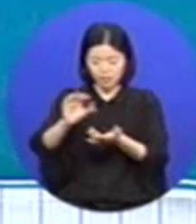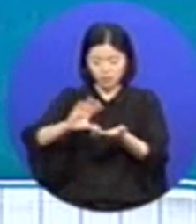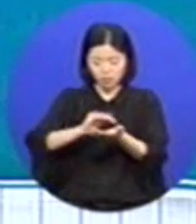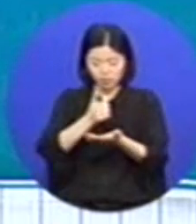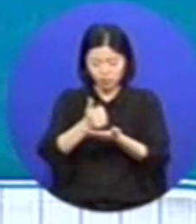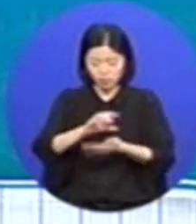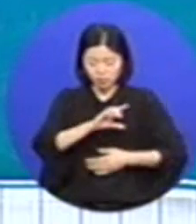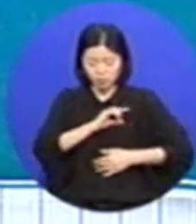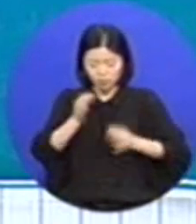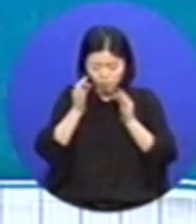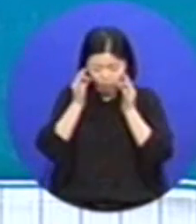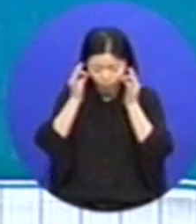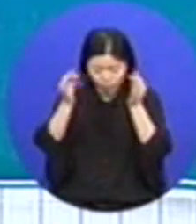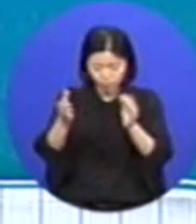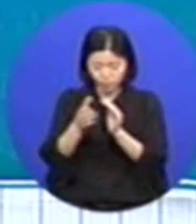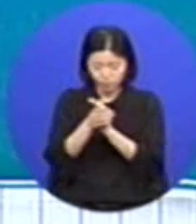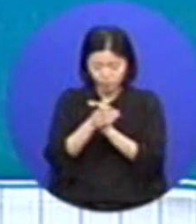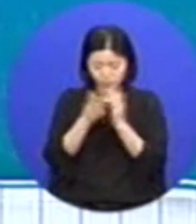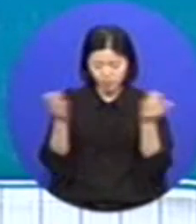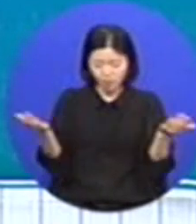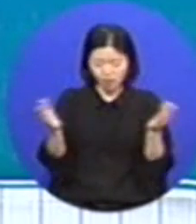간절히 기도합니다 아멘